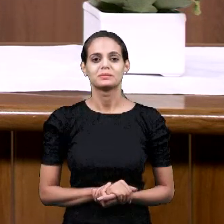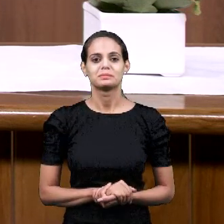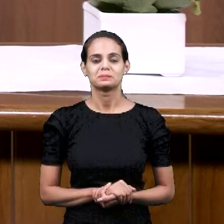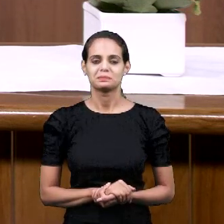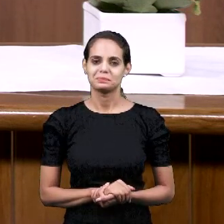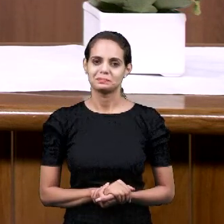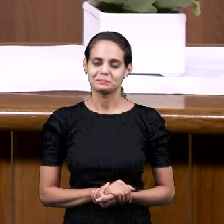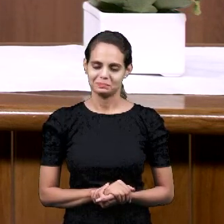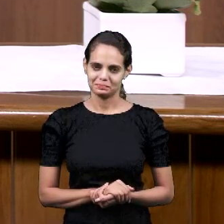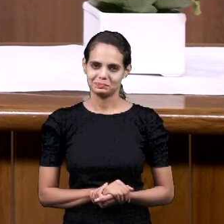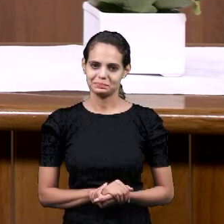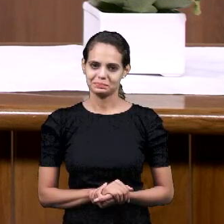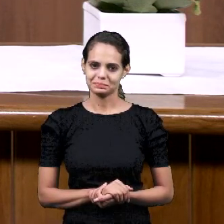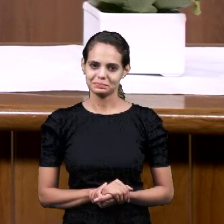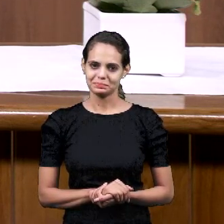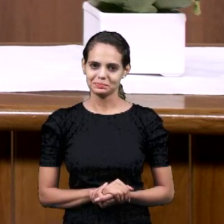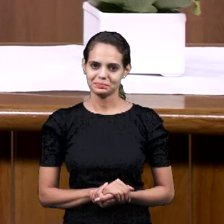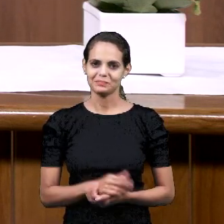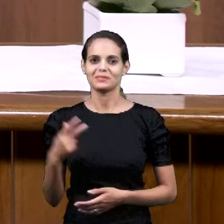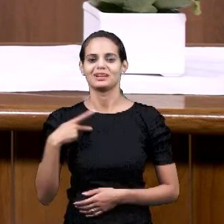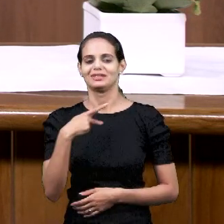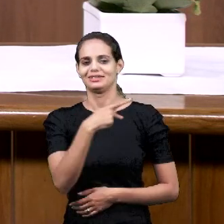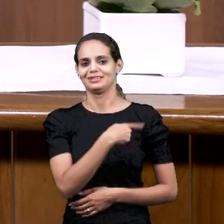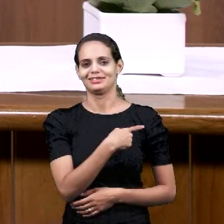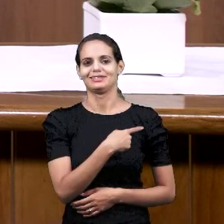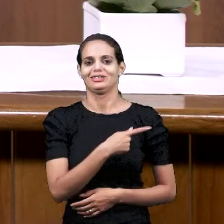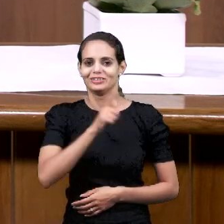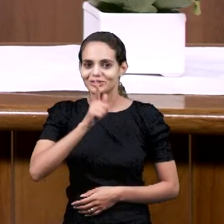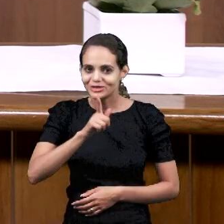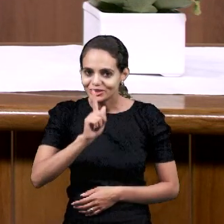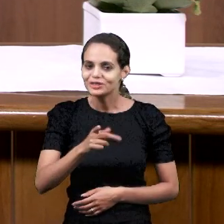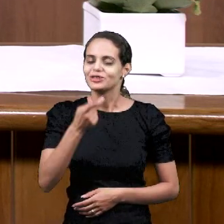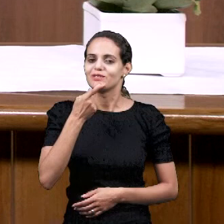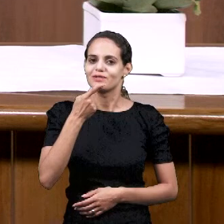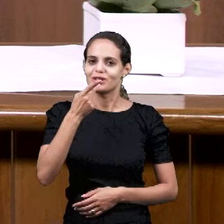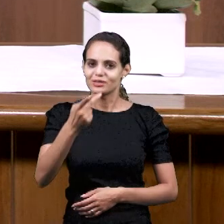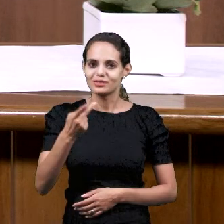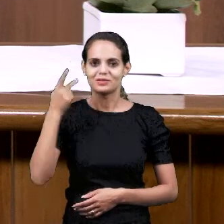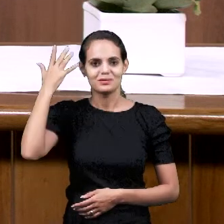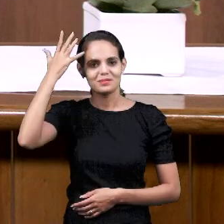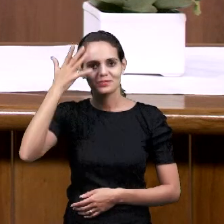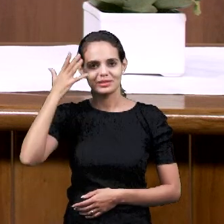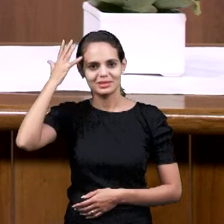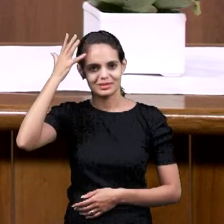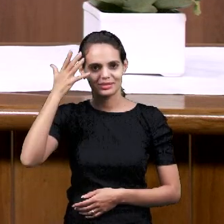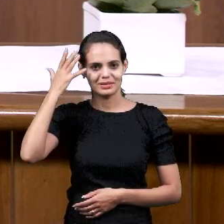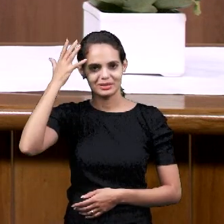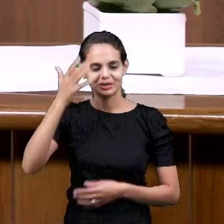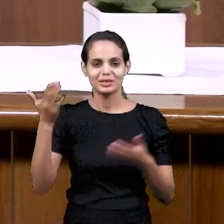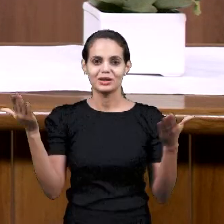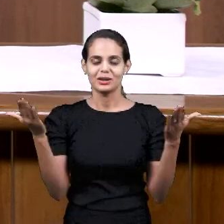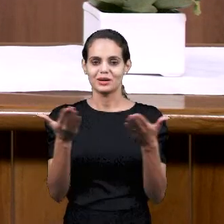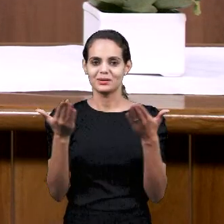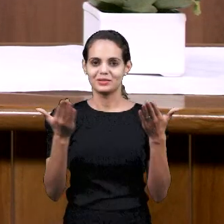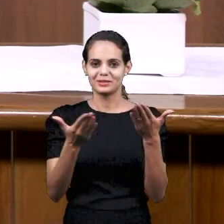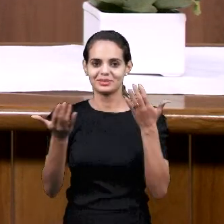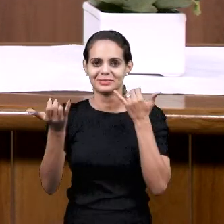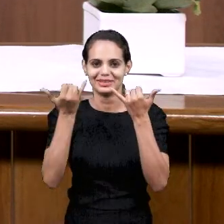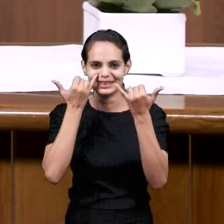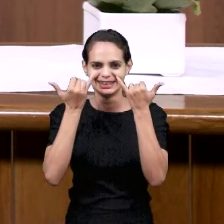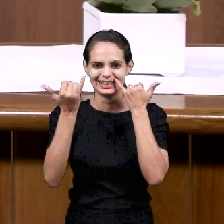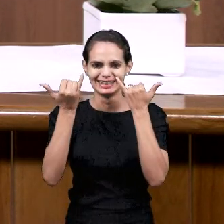Amen, mes frères. Le pasteur Jodechi a apporté donc un message. Et nous allons passer aux frères ici